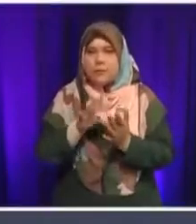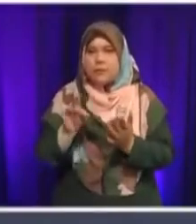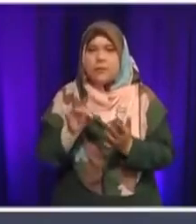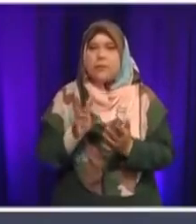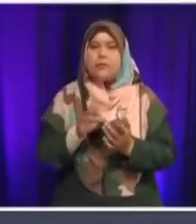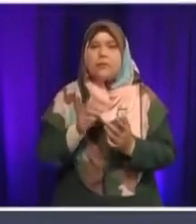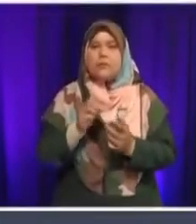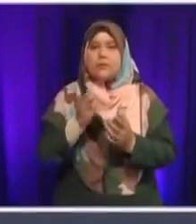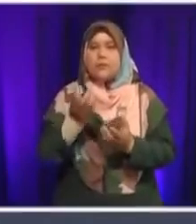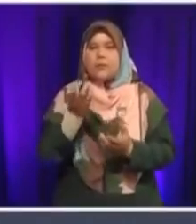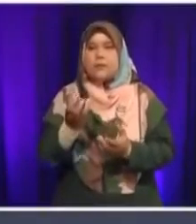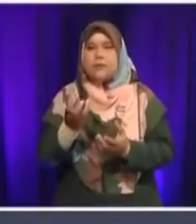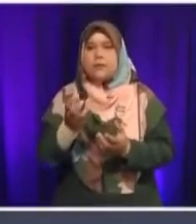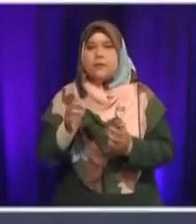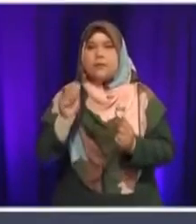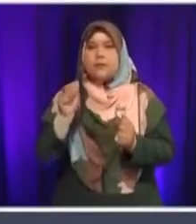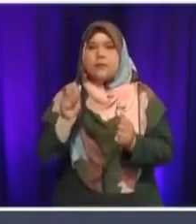yang sesuai berdasarkan